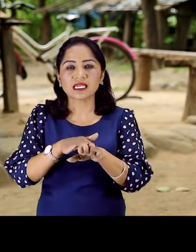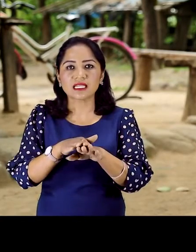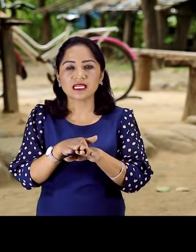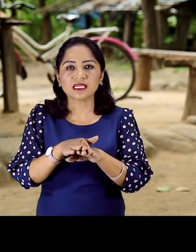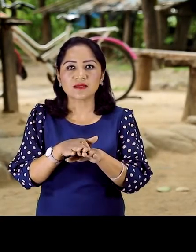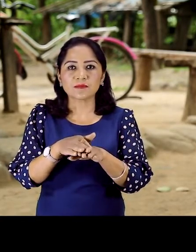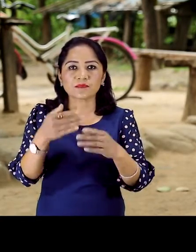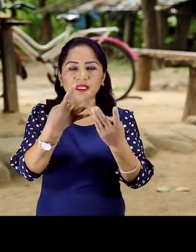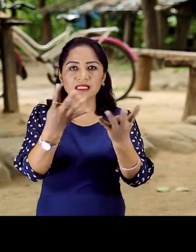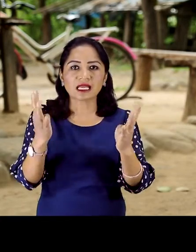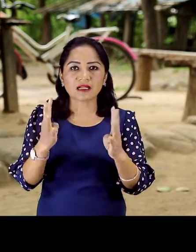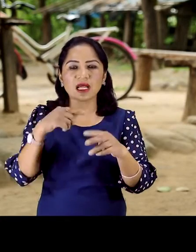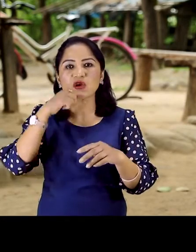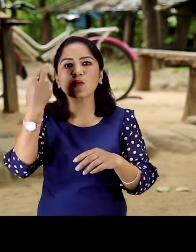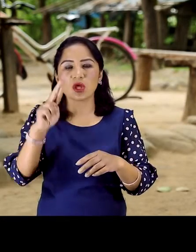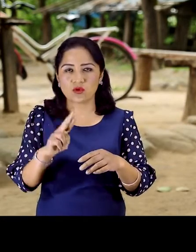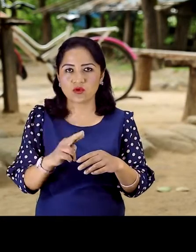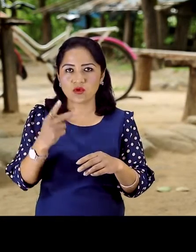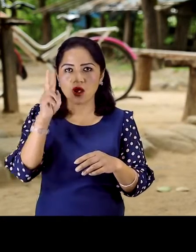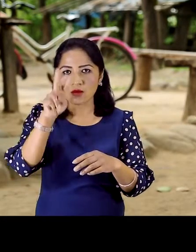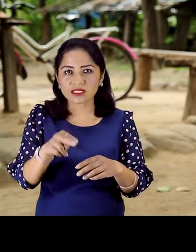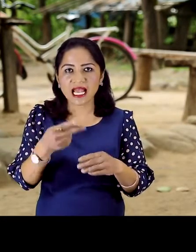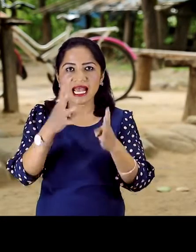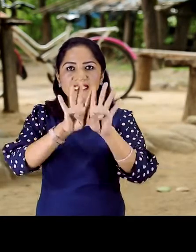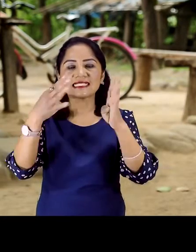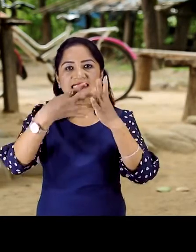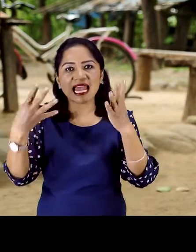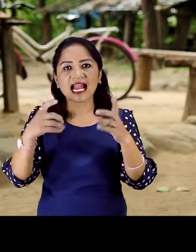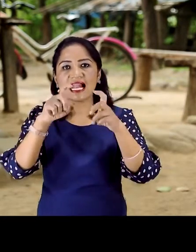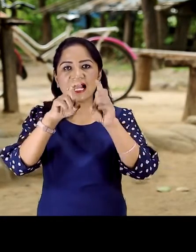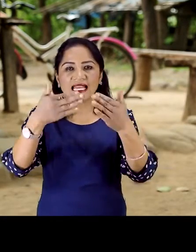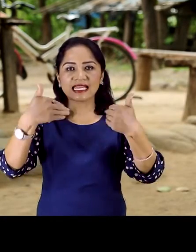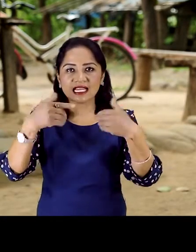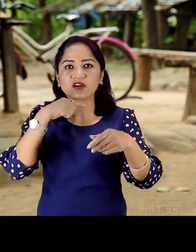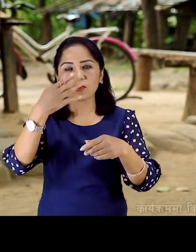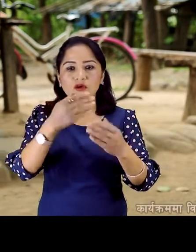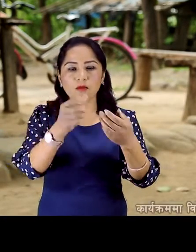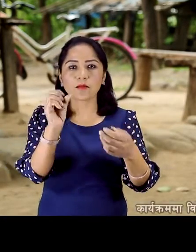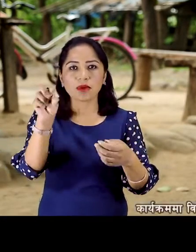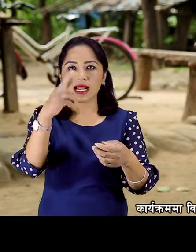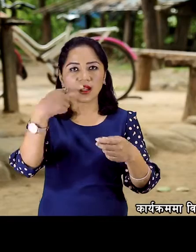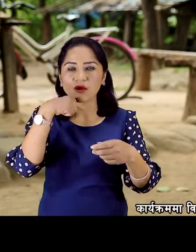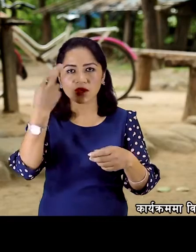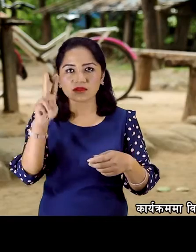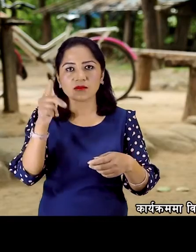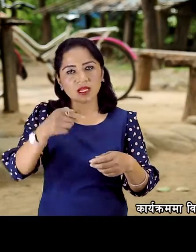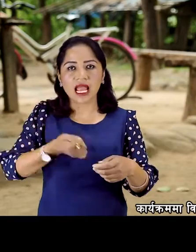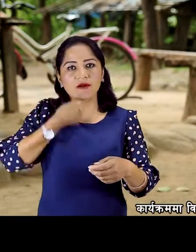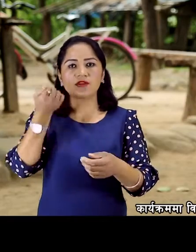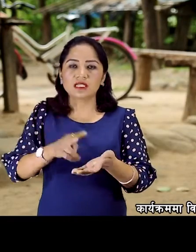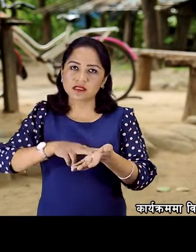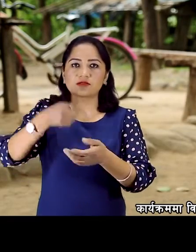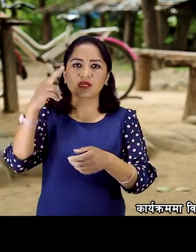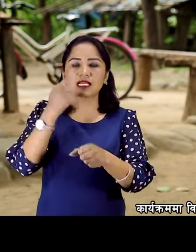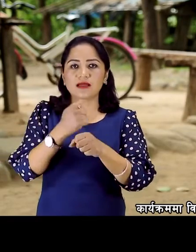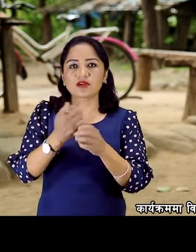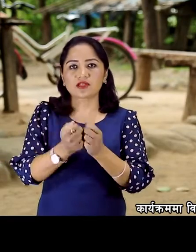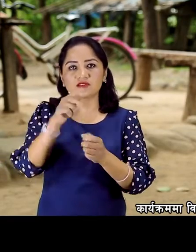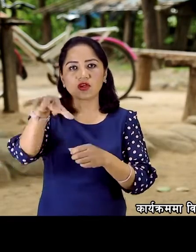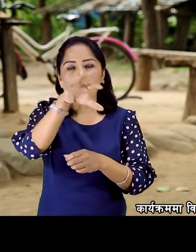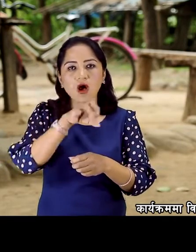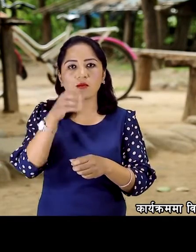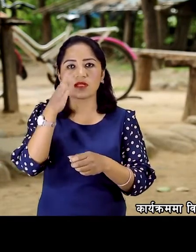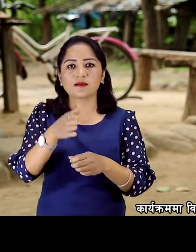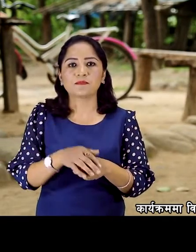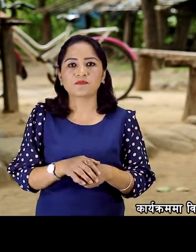तार